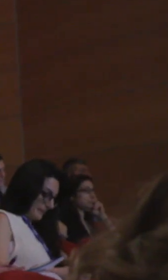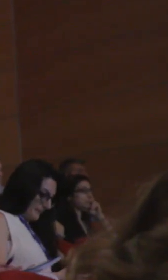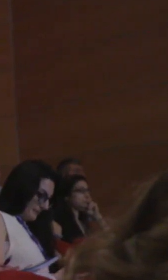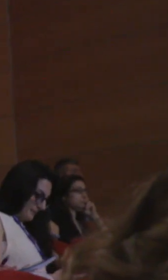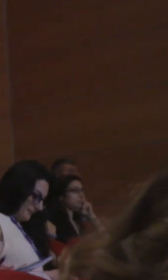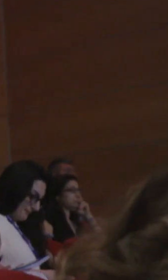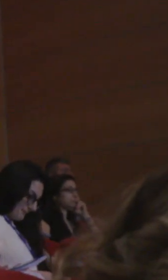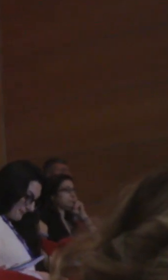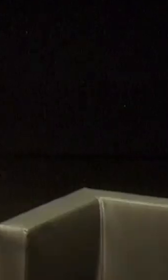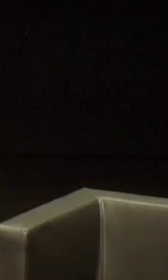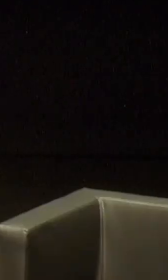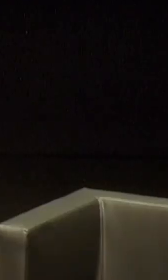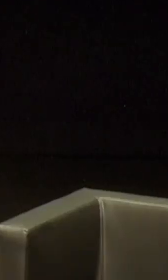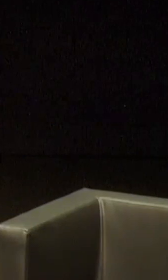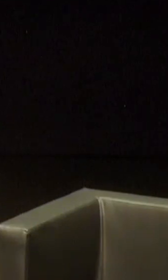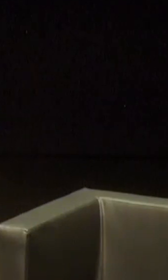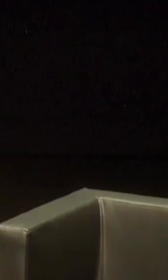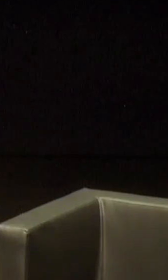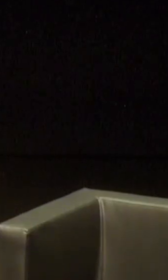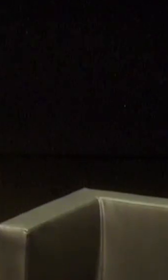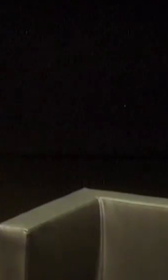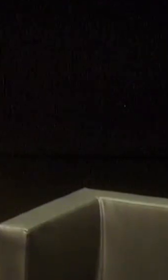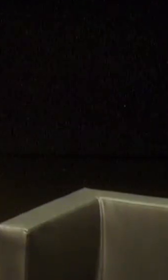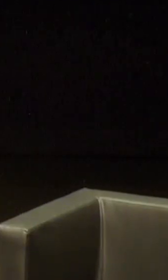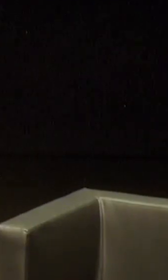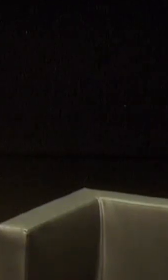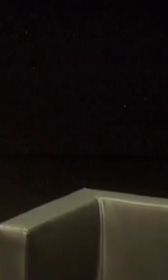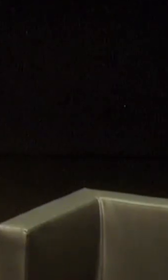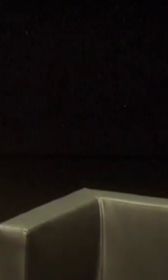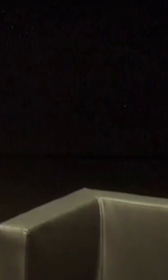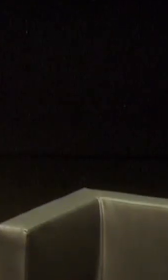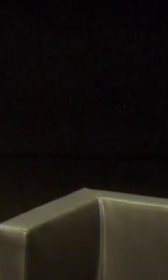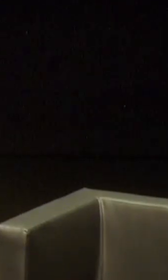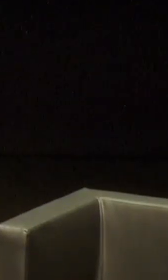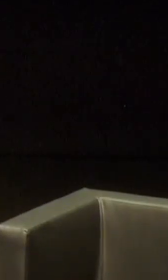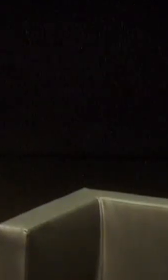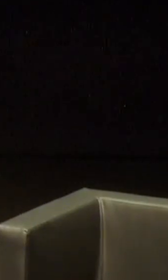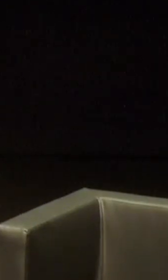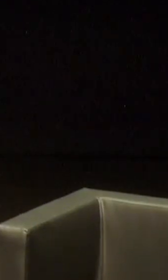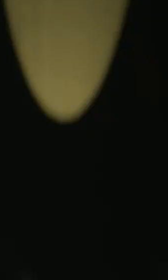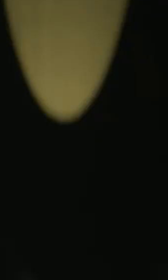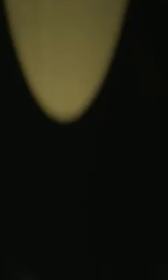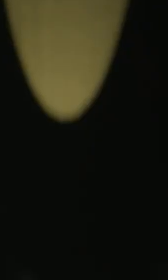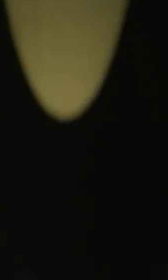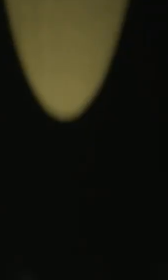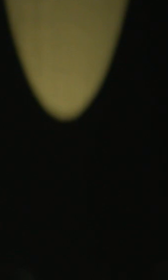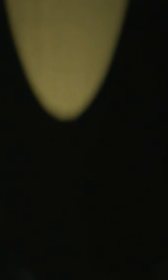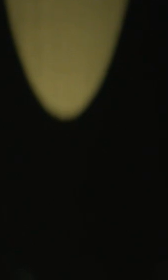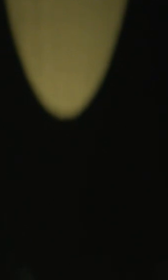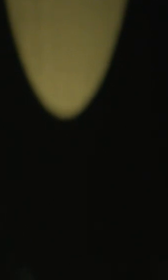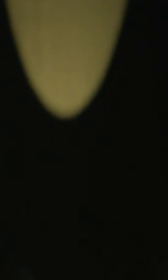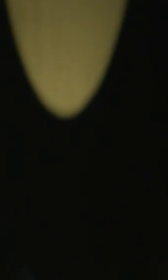significa anche provare a ripensare le metodologie e provare a ripensarle in una logica di squadra